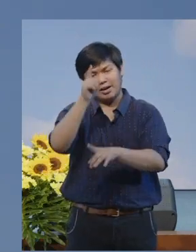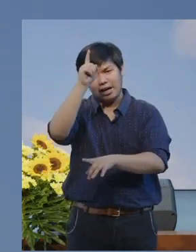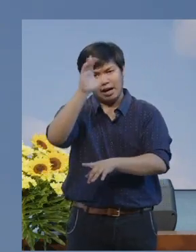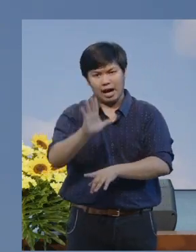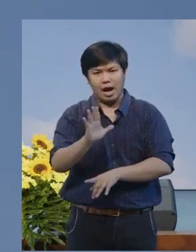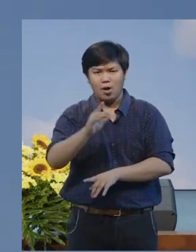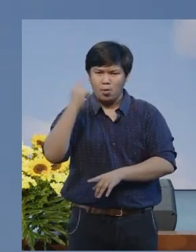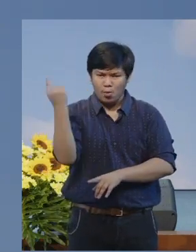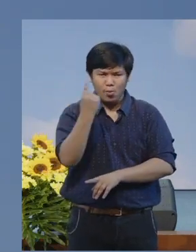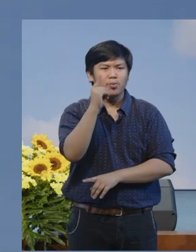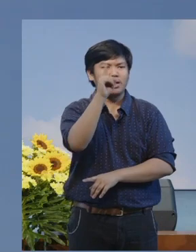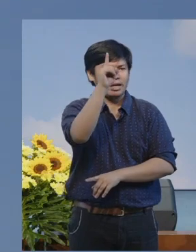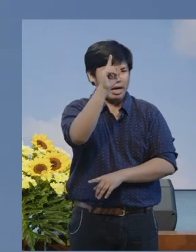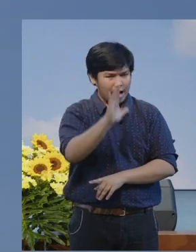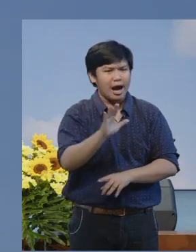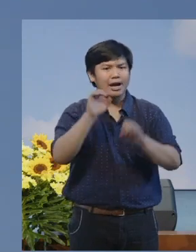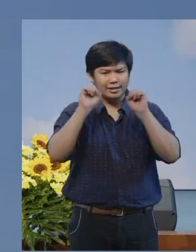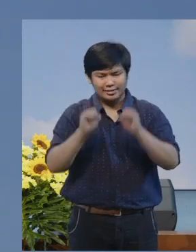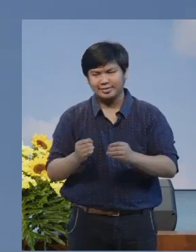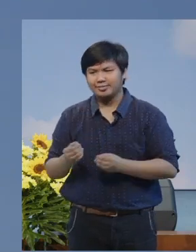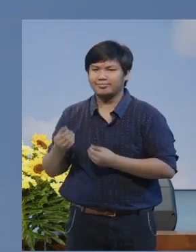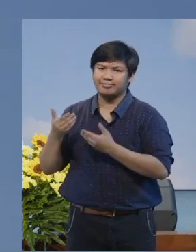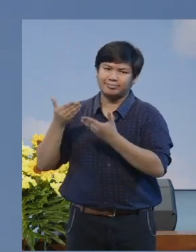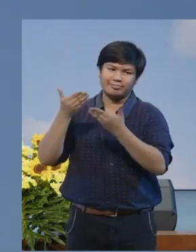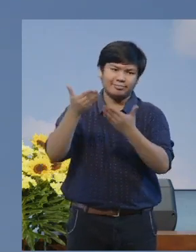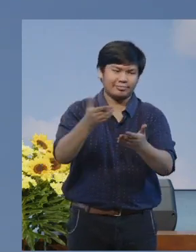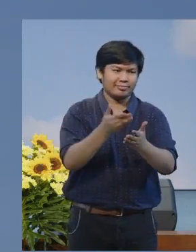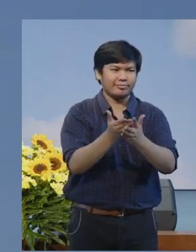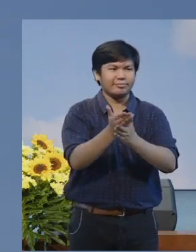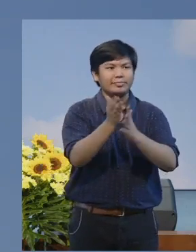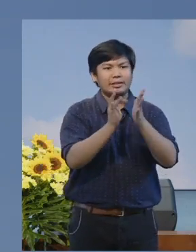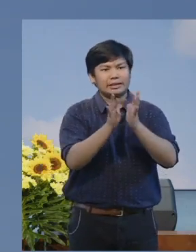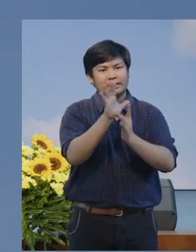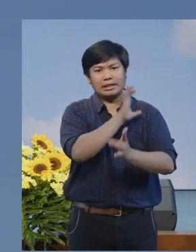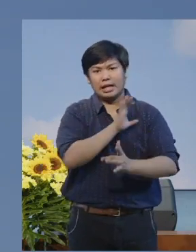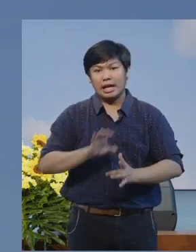lamang ang nakapagbibigay? Kung hindi pa po,